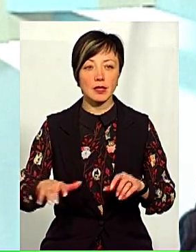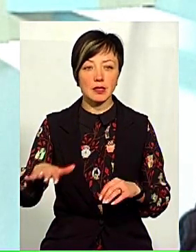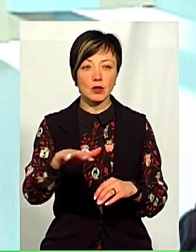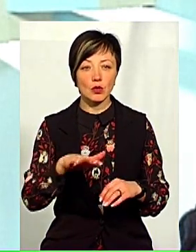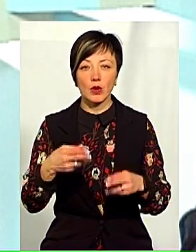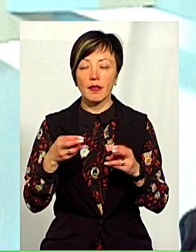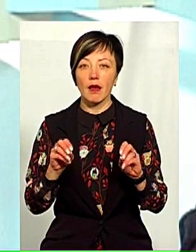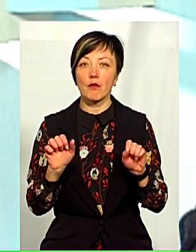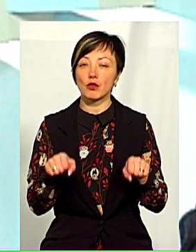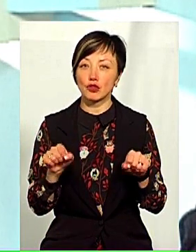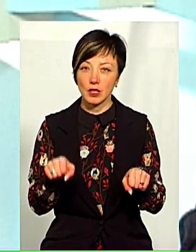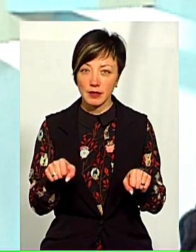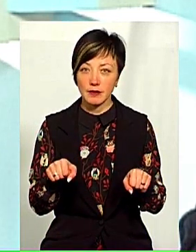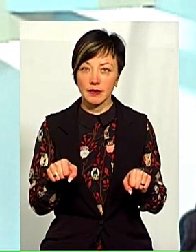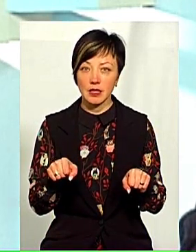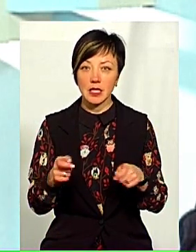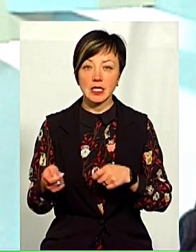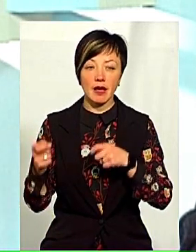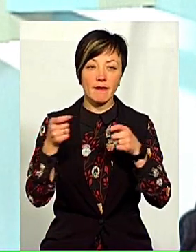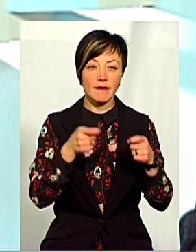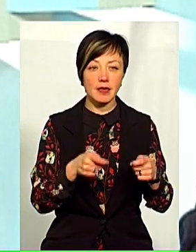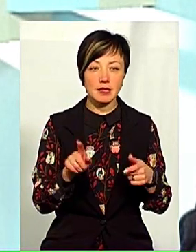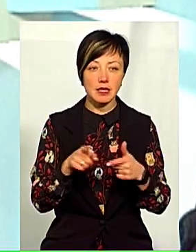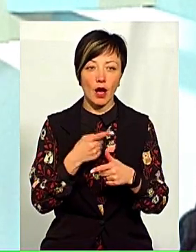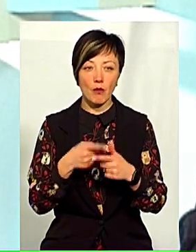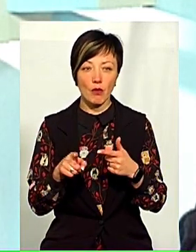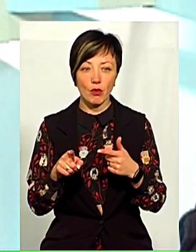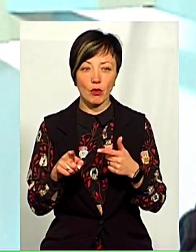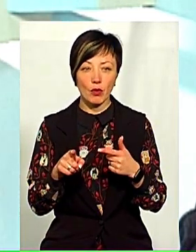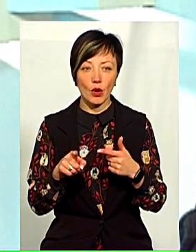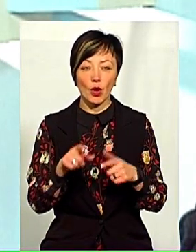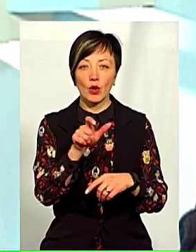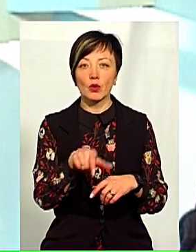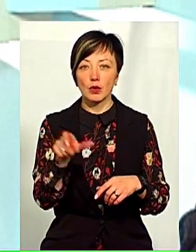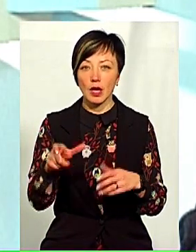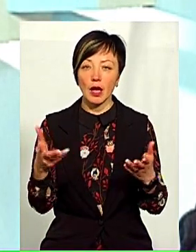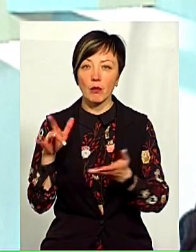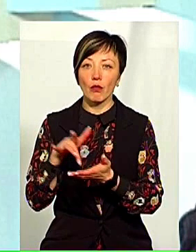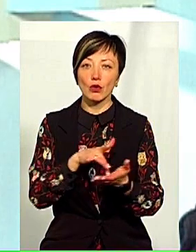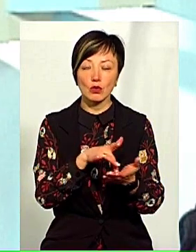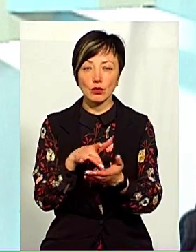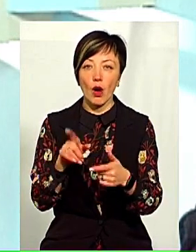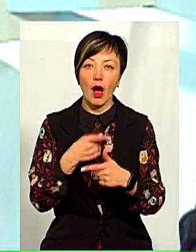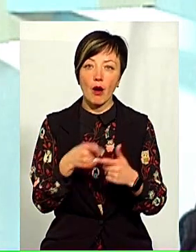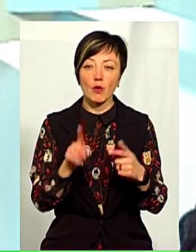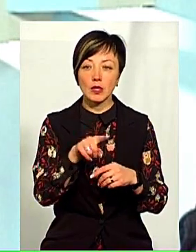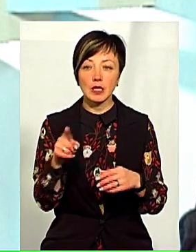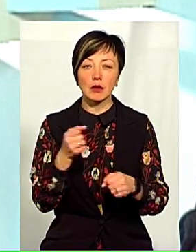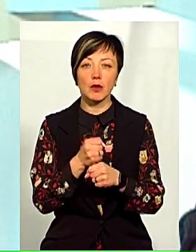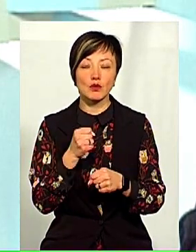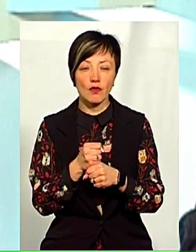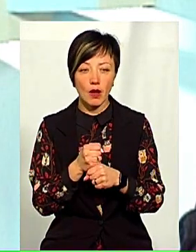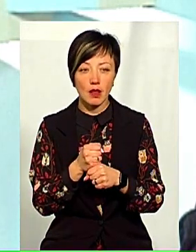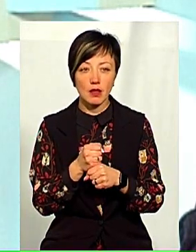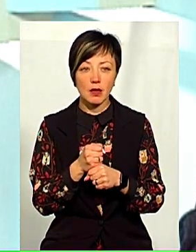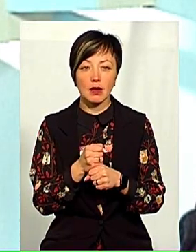де можливий завіз або тих людей, які подорожують, або ті, які працювали.